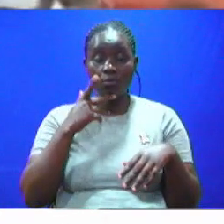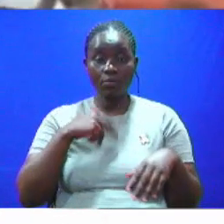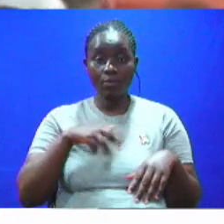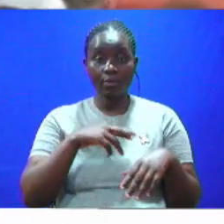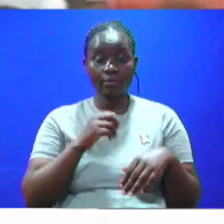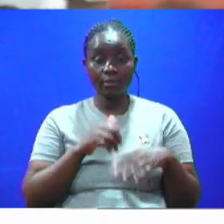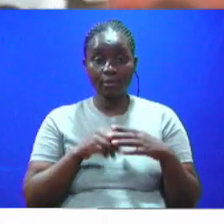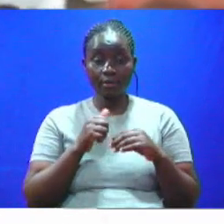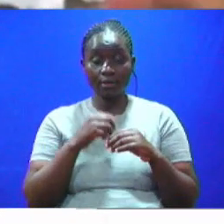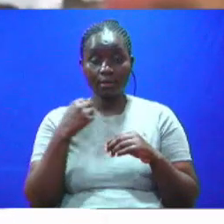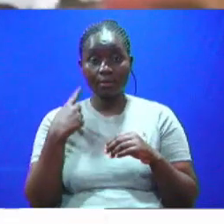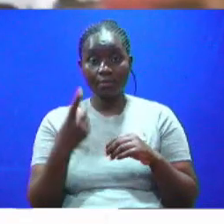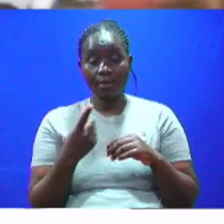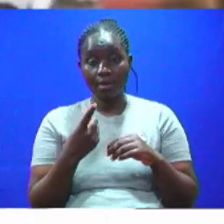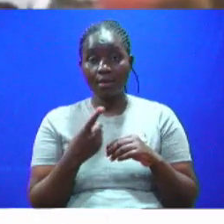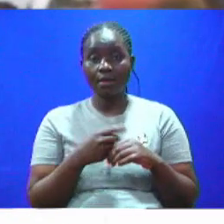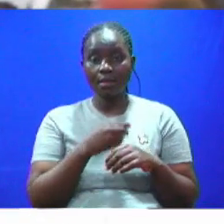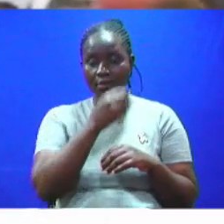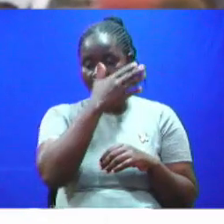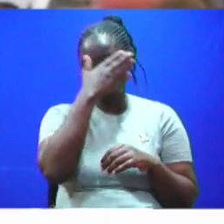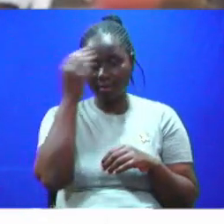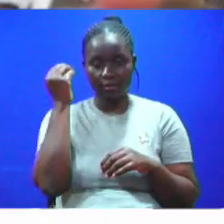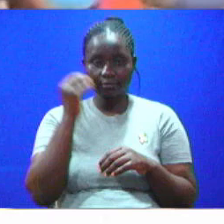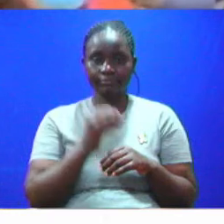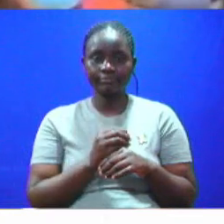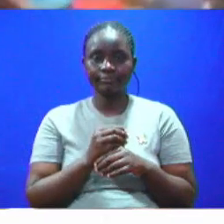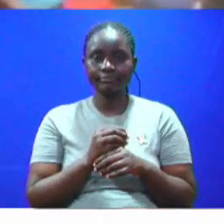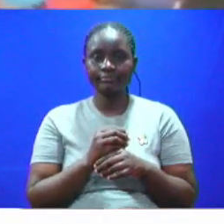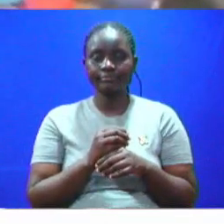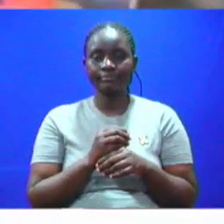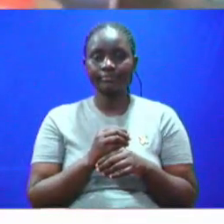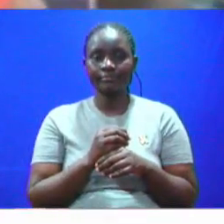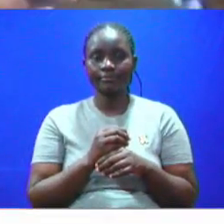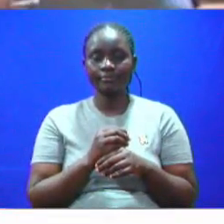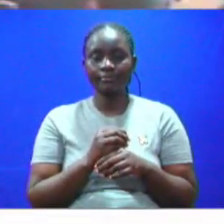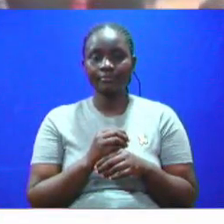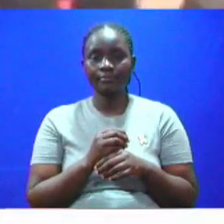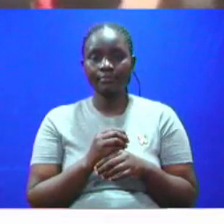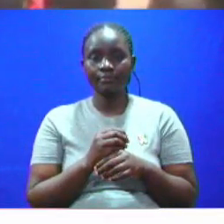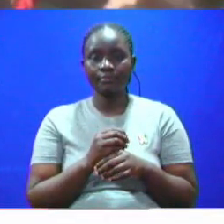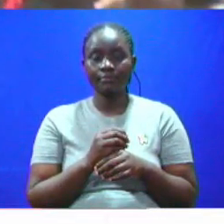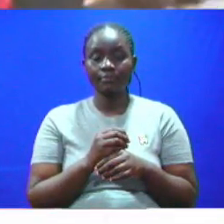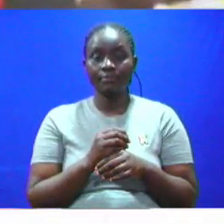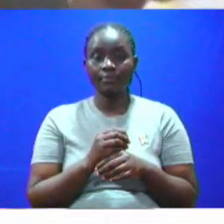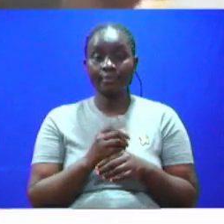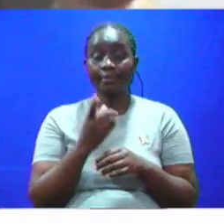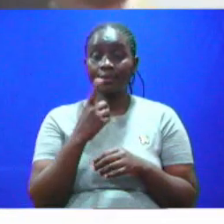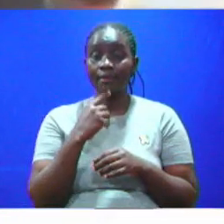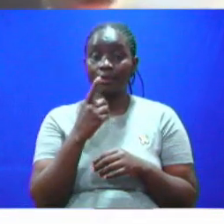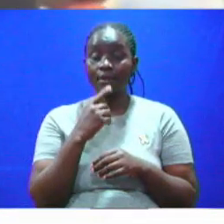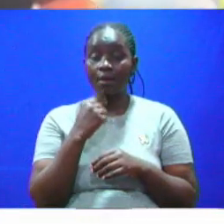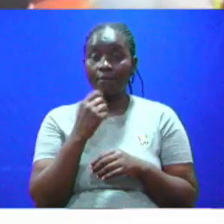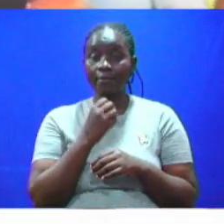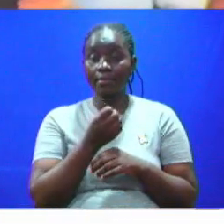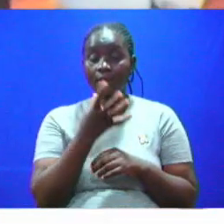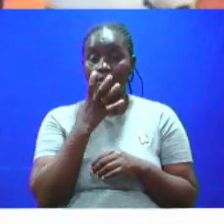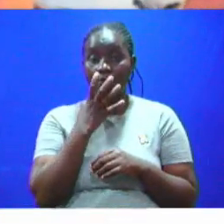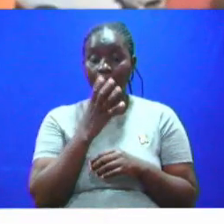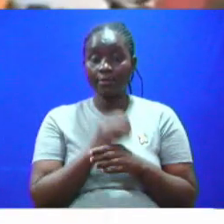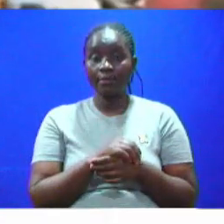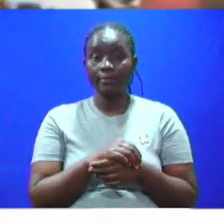siku hata moja tutawahi sahau. So Riginji Gachagua. Tunaambia William Samoei Ruto hivi.